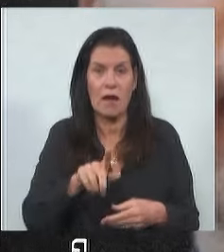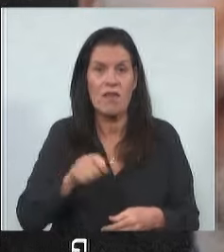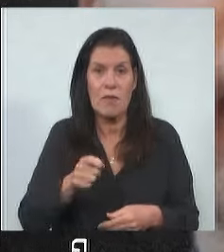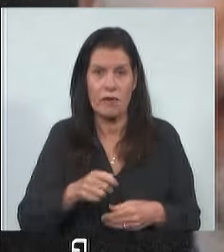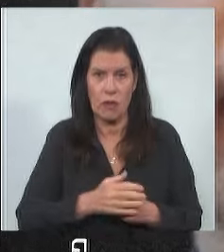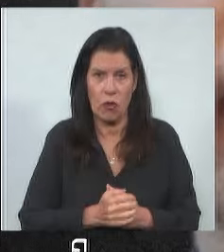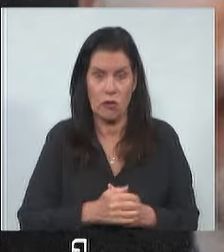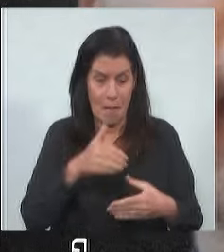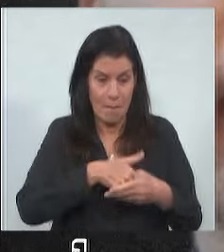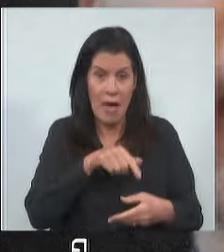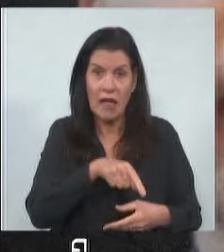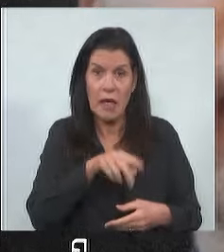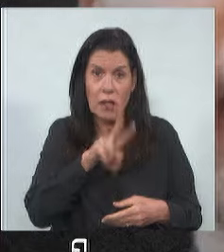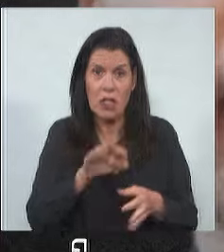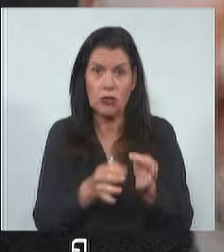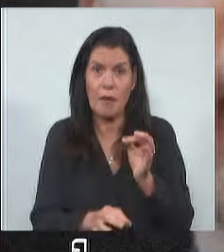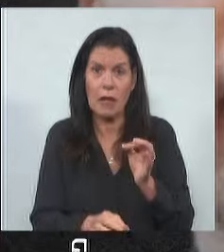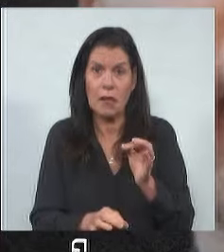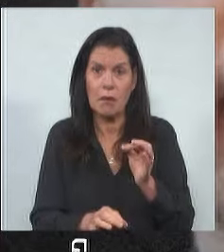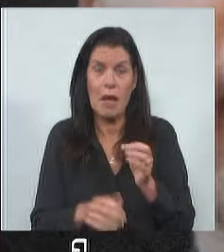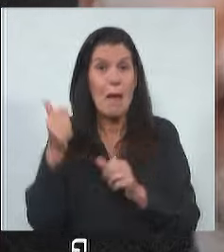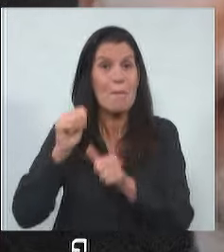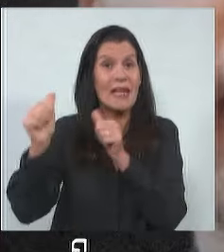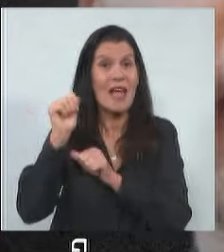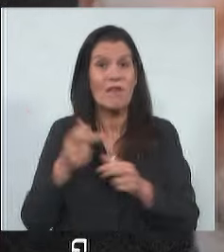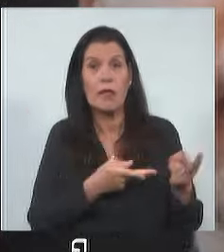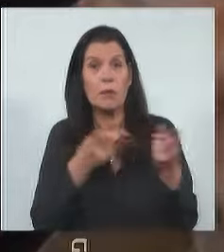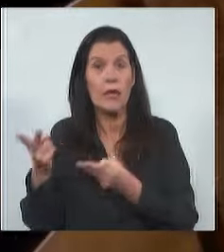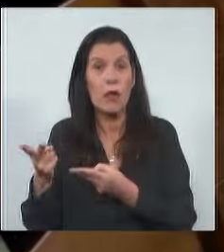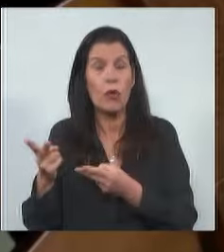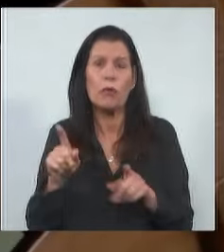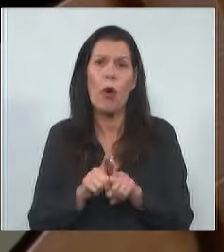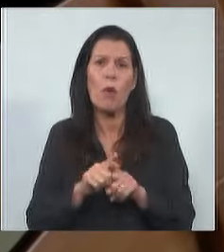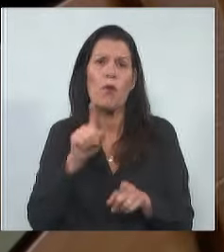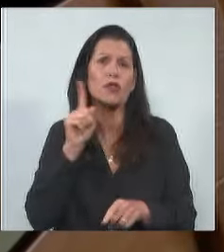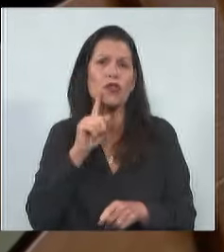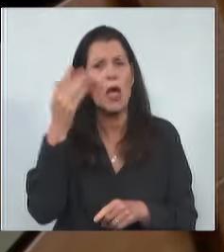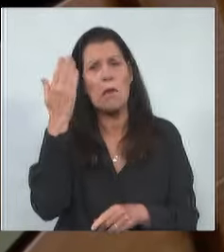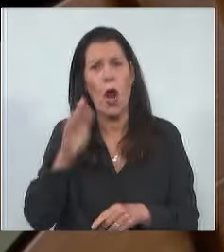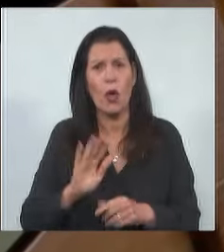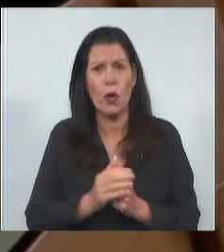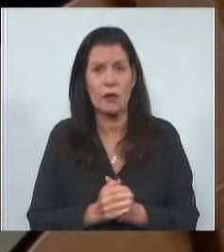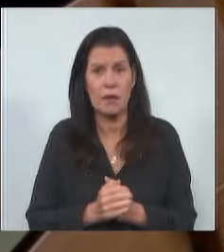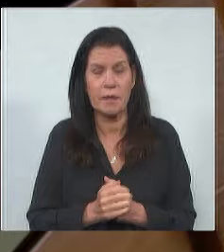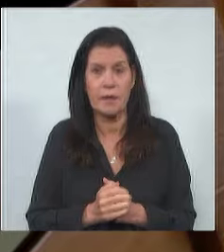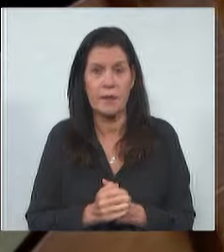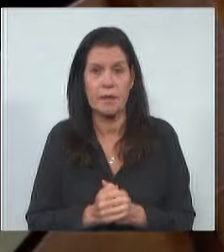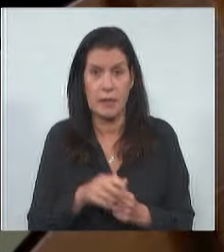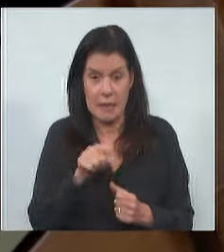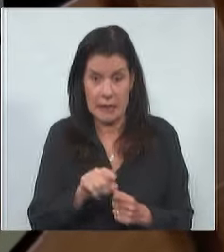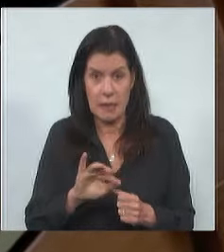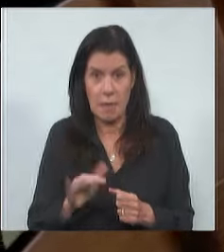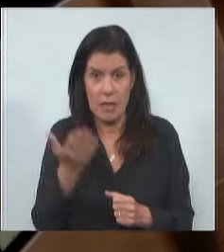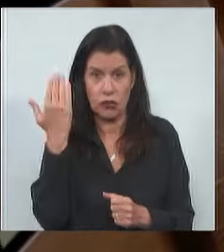קסטלמן. בדיעבד הוא פונה כאלמוני, וגם לבית החולים הגיע כאלמוני. זה מה שהיה בתוך הארנק שלו. הוא